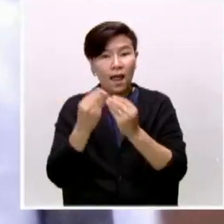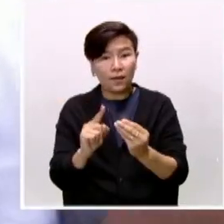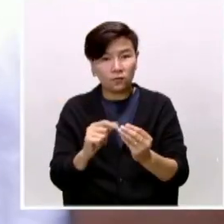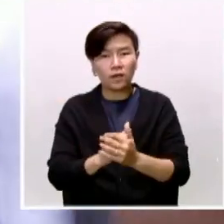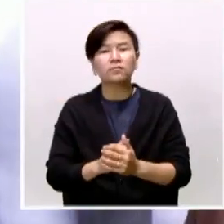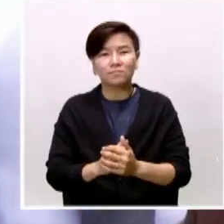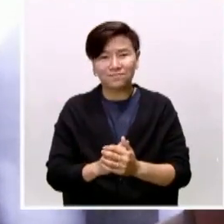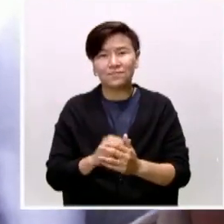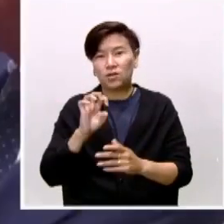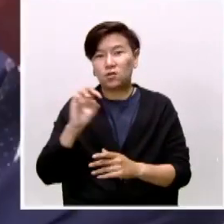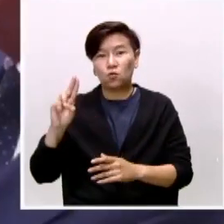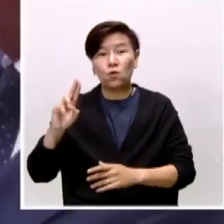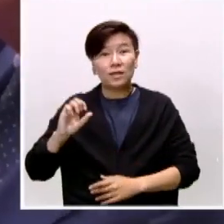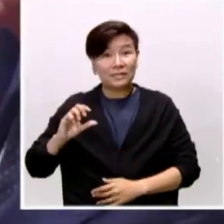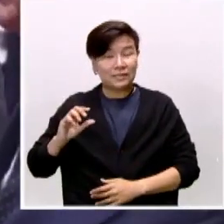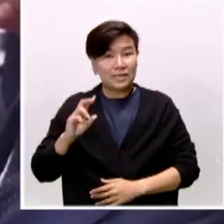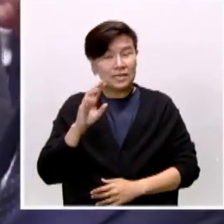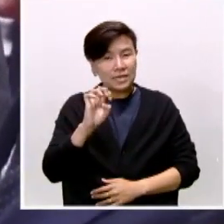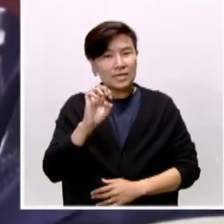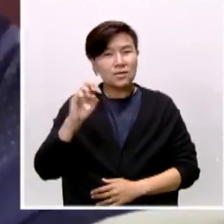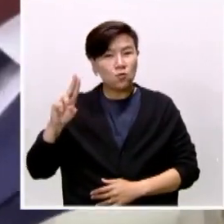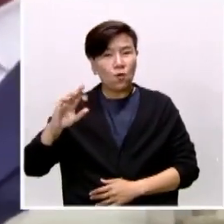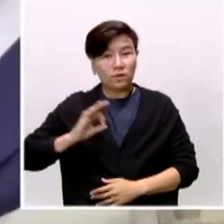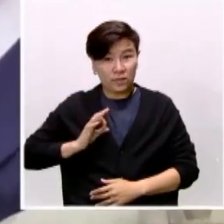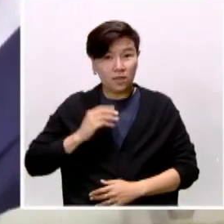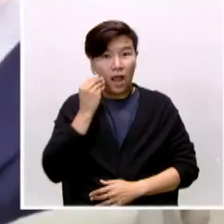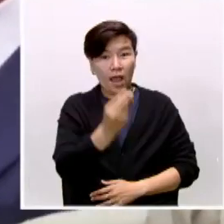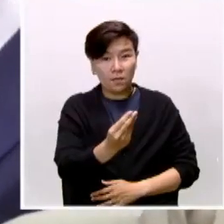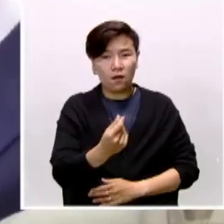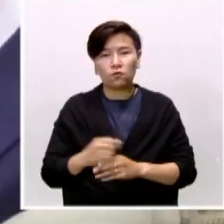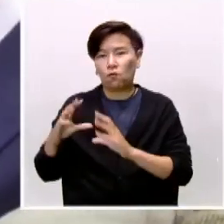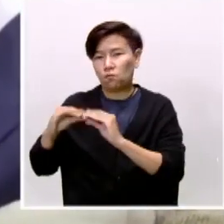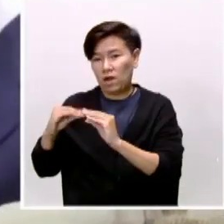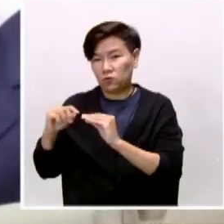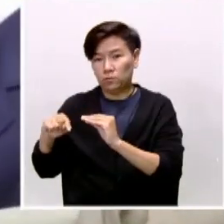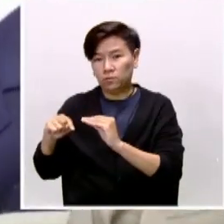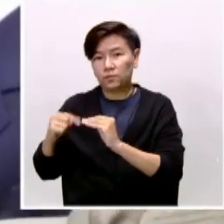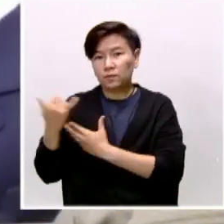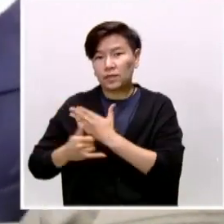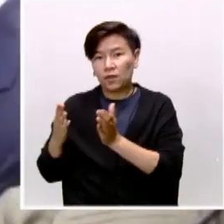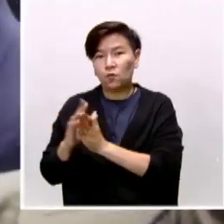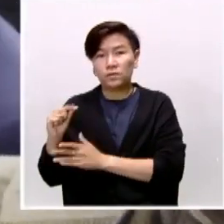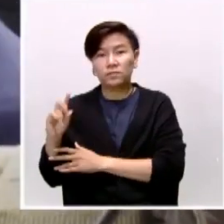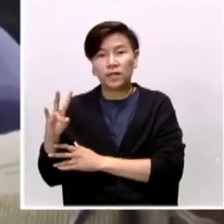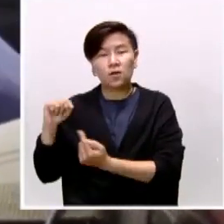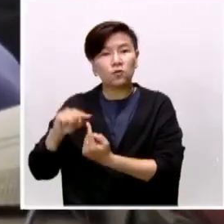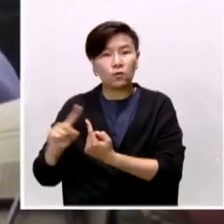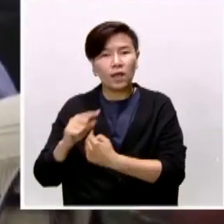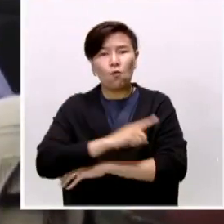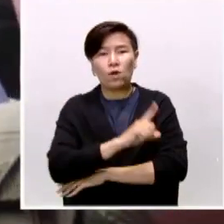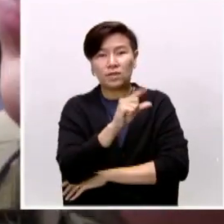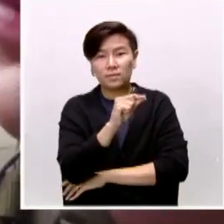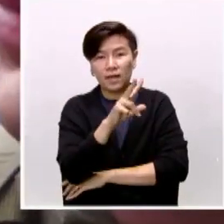มัคร EU แก่ยูเครนหรือไม่ค่ะซึ่งจะมีขึ้นในการประชุมสุดยอดผู้นำ27ชาติ EU ที่จะมีขึ้นในวันที่23ถึง24เดือน